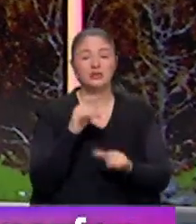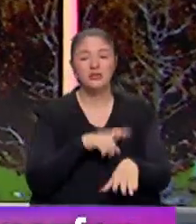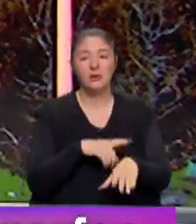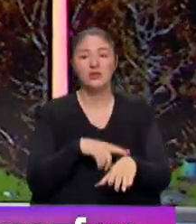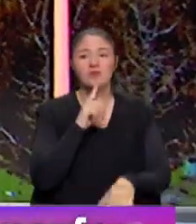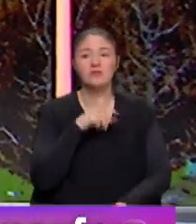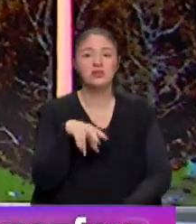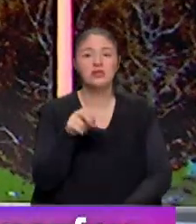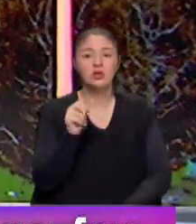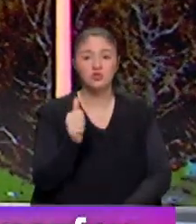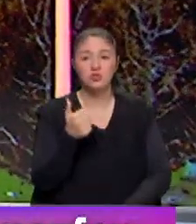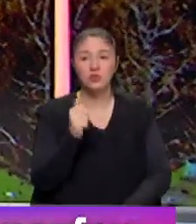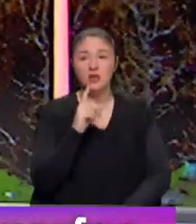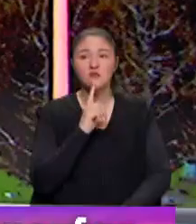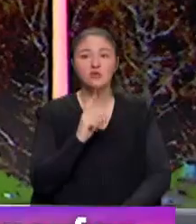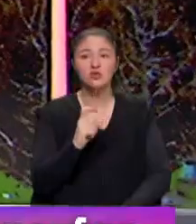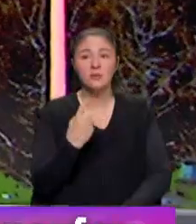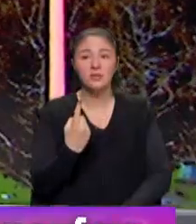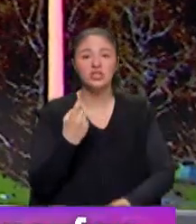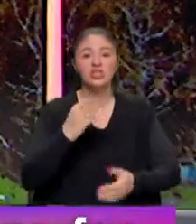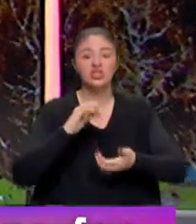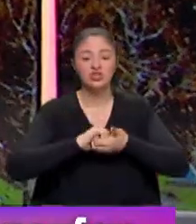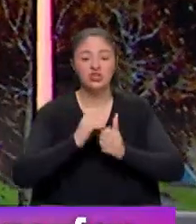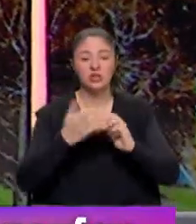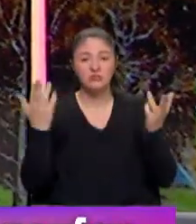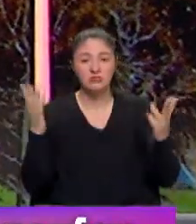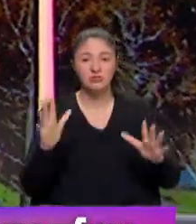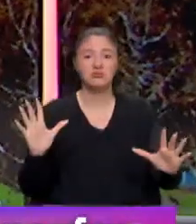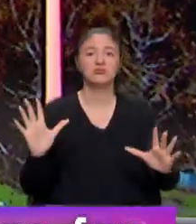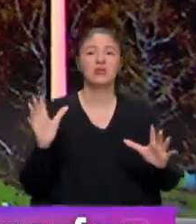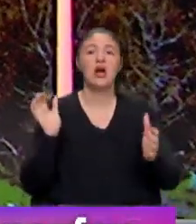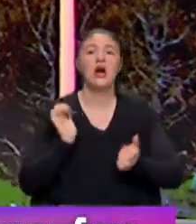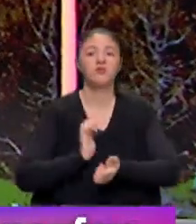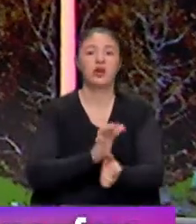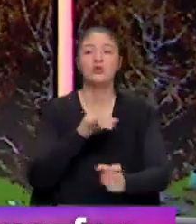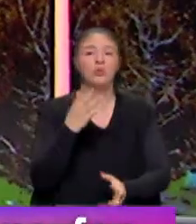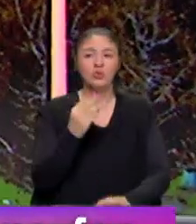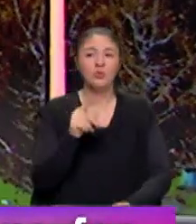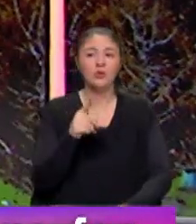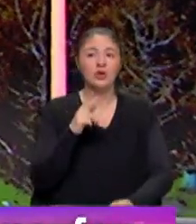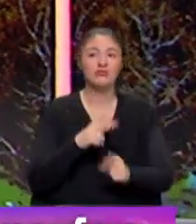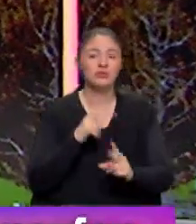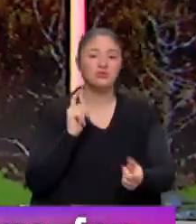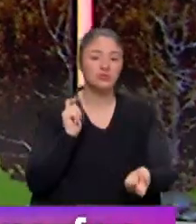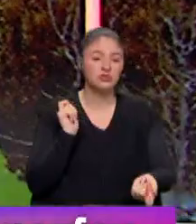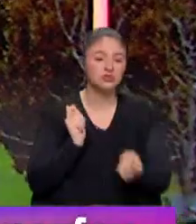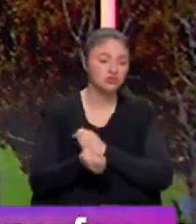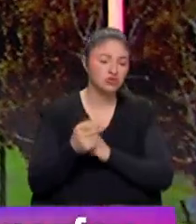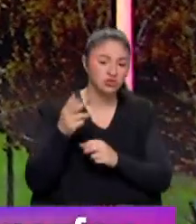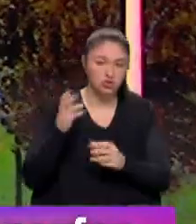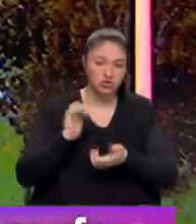zamanda 180 günde 191 çete çökertildi. Ne değişti, ne oldu da bu kadar çetelere yönelik